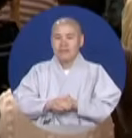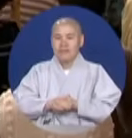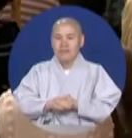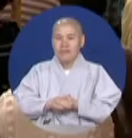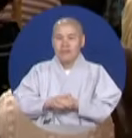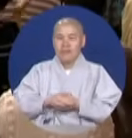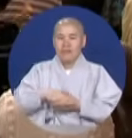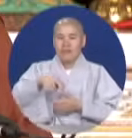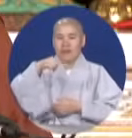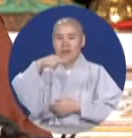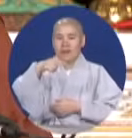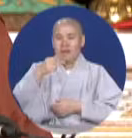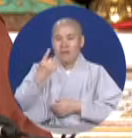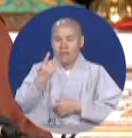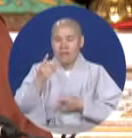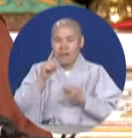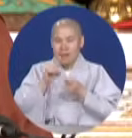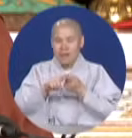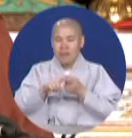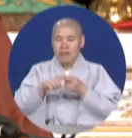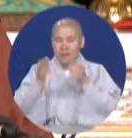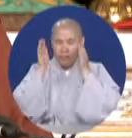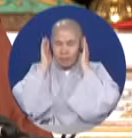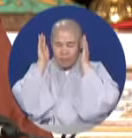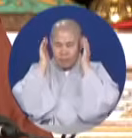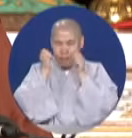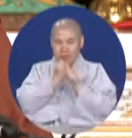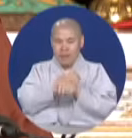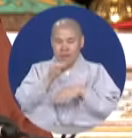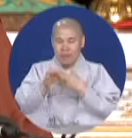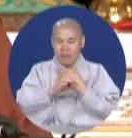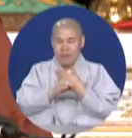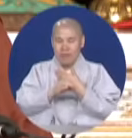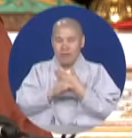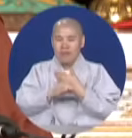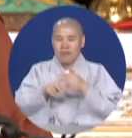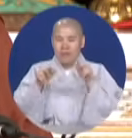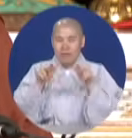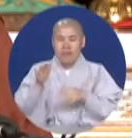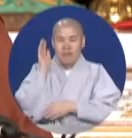이게 도 공부를 하면 이런 법문 듣고 털커덕 깨치는 거예요.